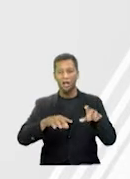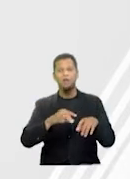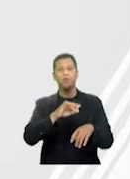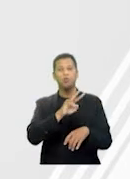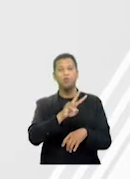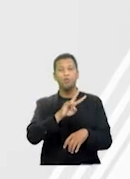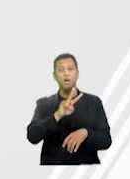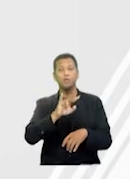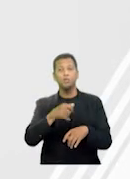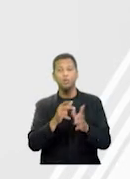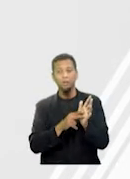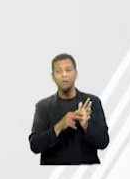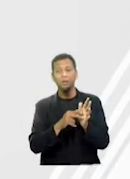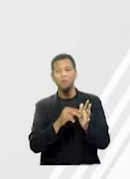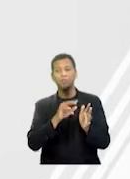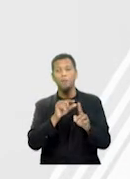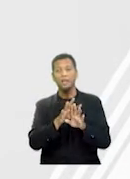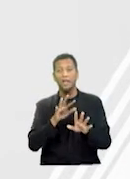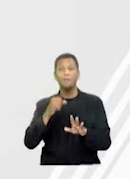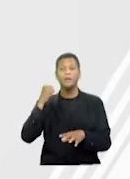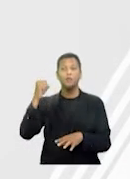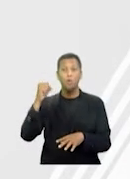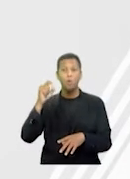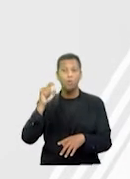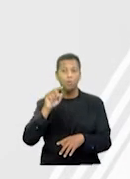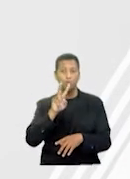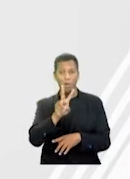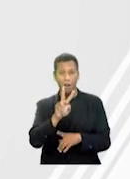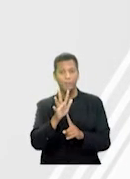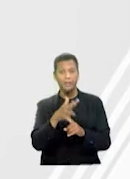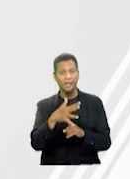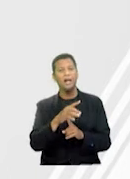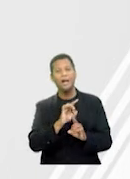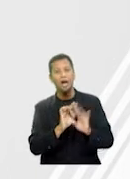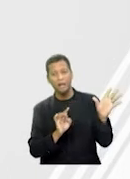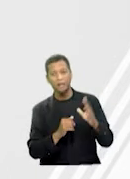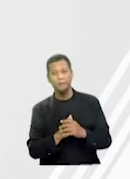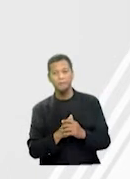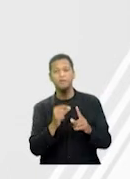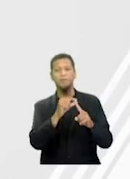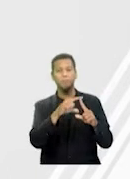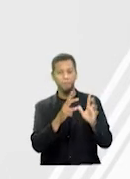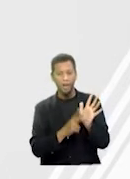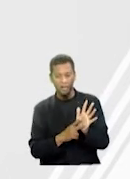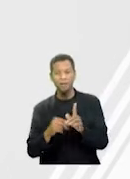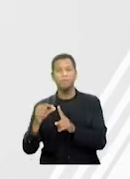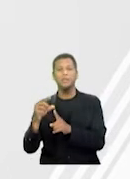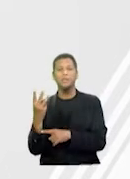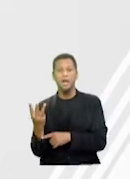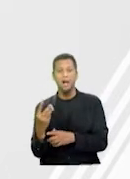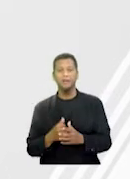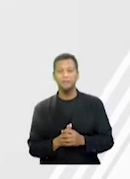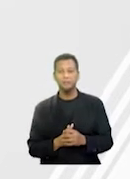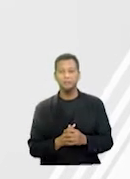elektabilitas Partai Perindo unggul dari dua partai politik di parlemen, yaitu PAN dan P3. Partai Perindo